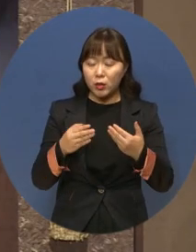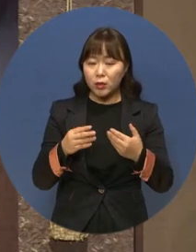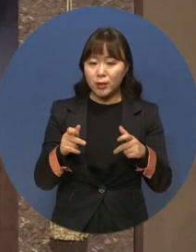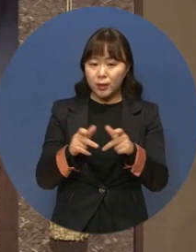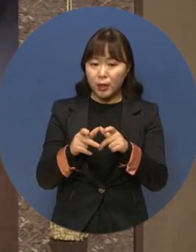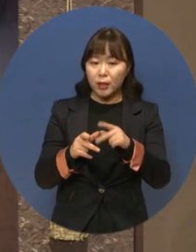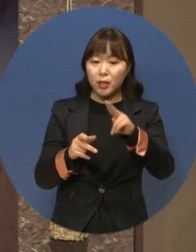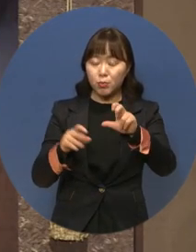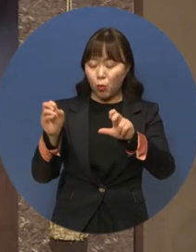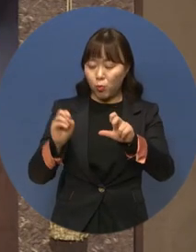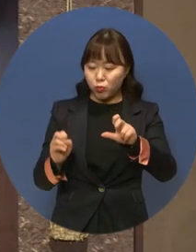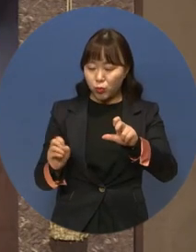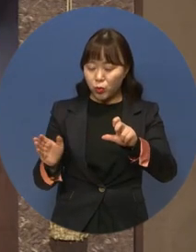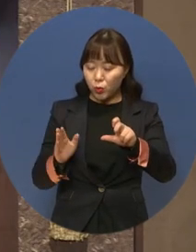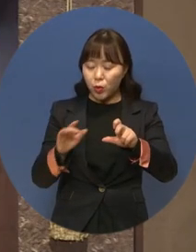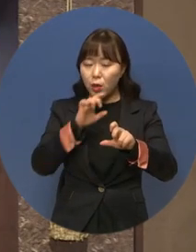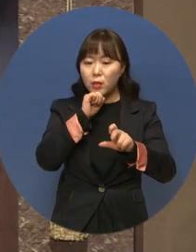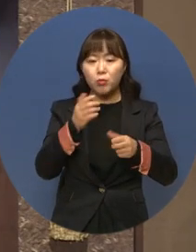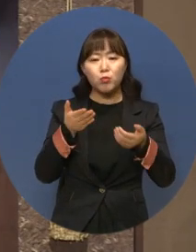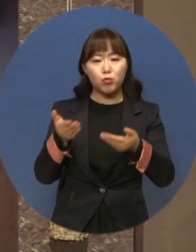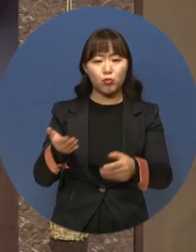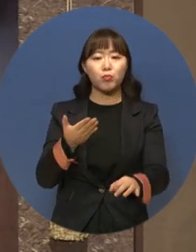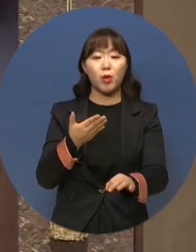25%의 가산점을 주게 되면은